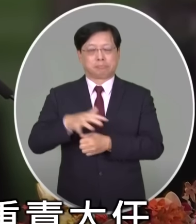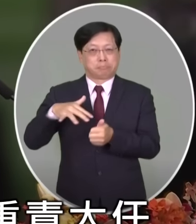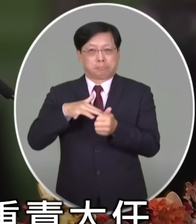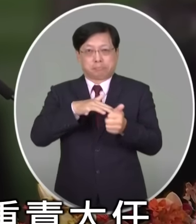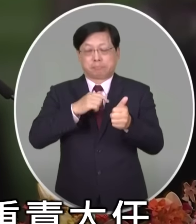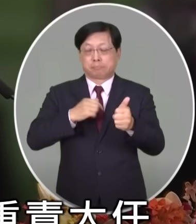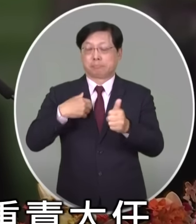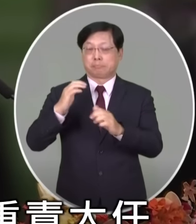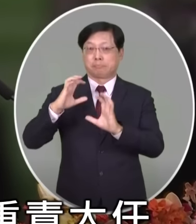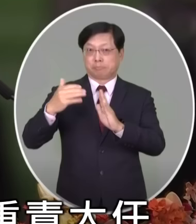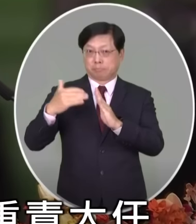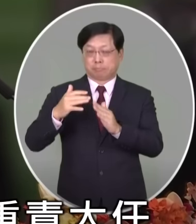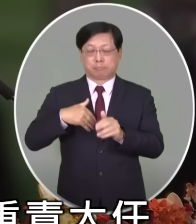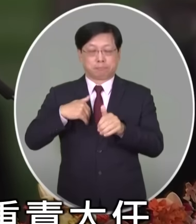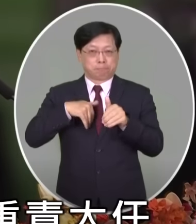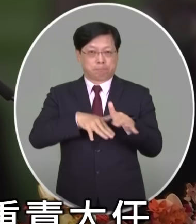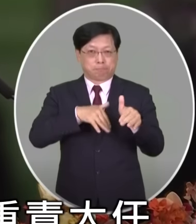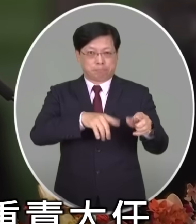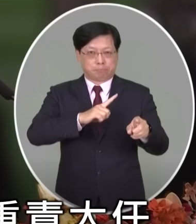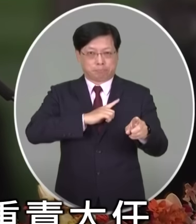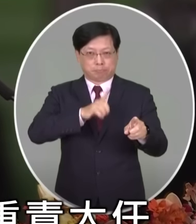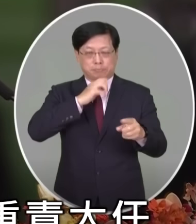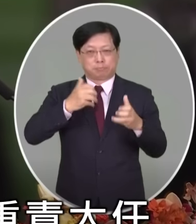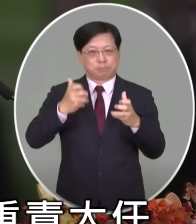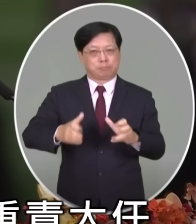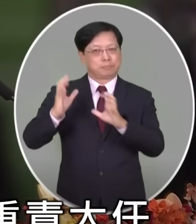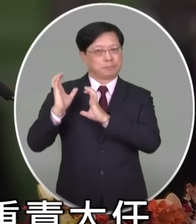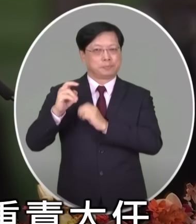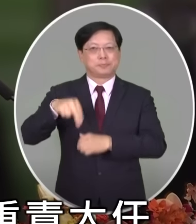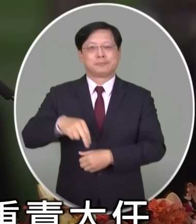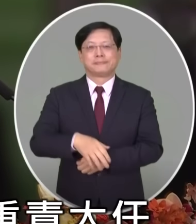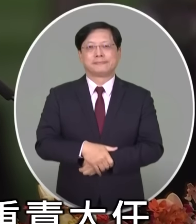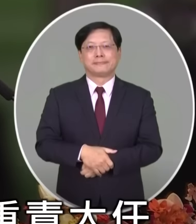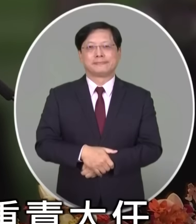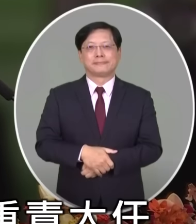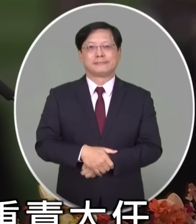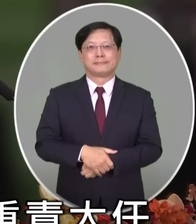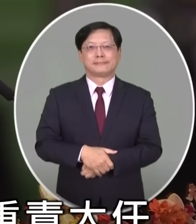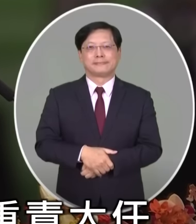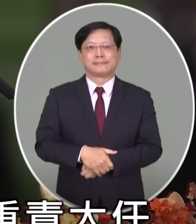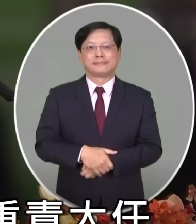家勇往前进的重责大任。